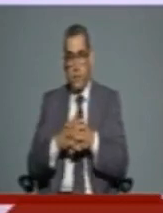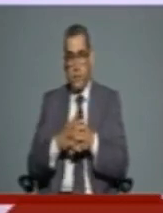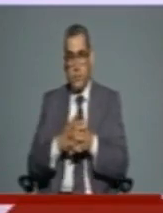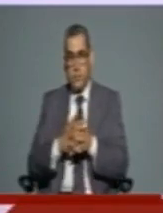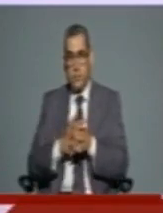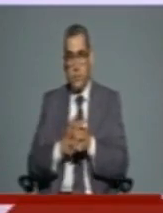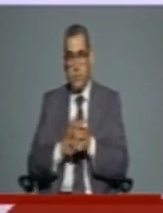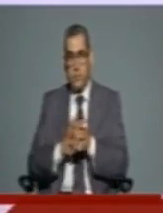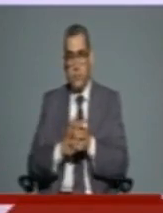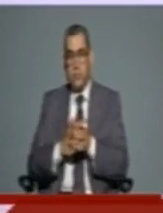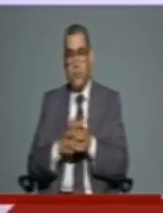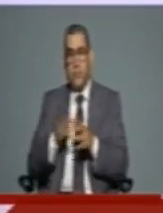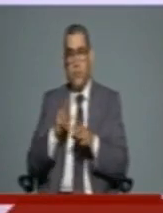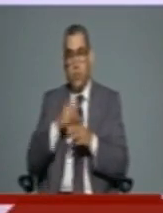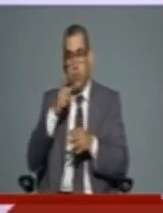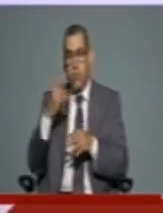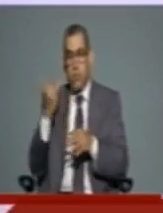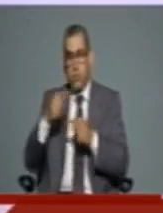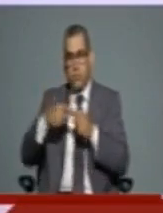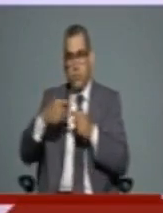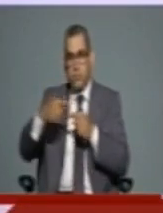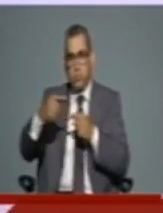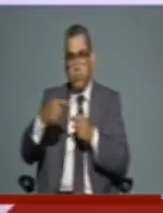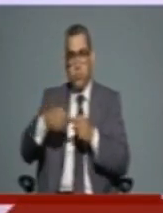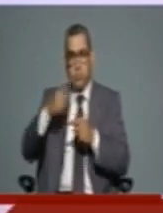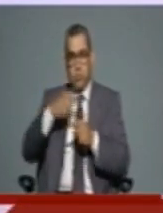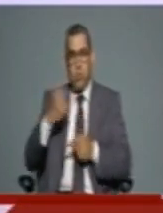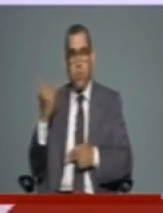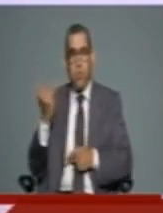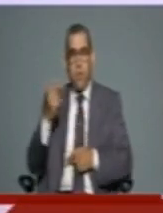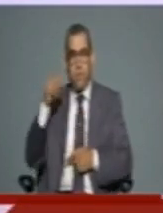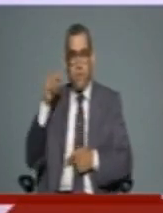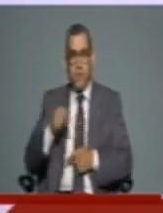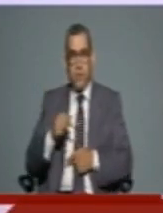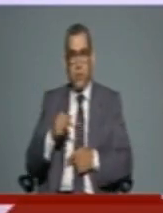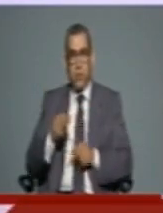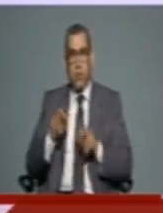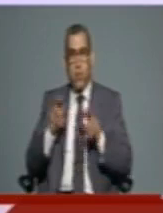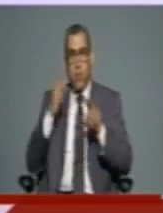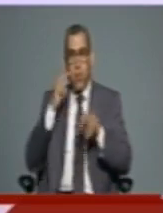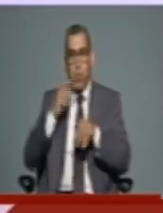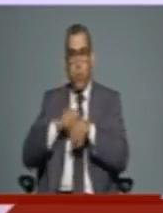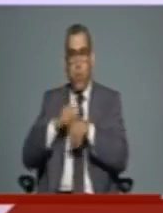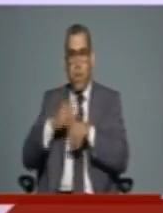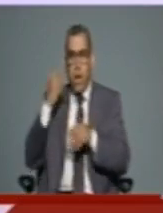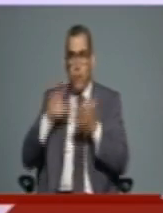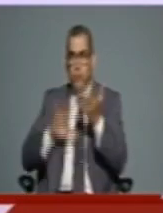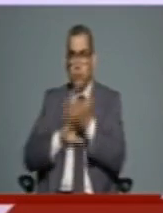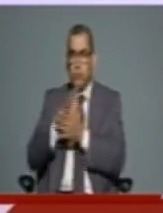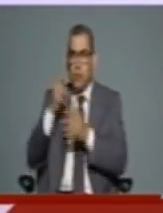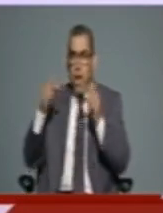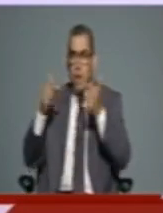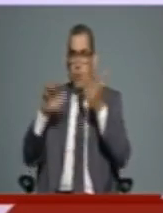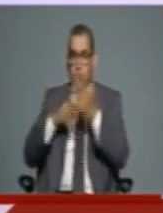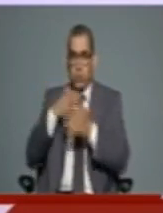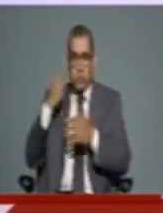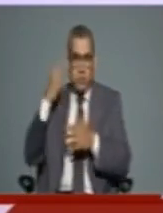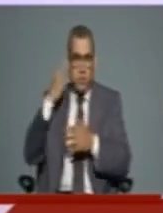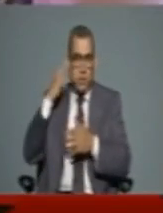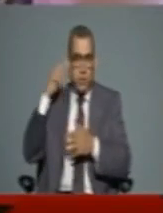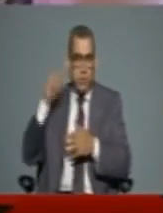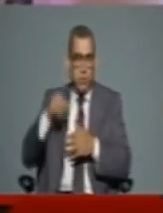وكان لها اثر مهم جدا في وقت الازمات، وكلنا سمعنا عن وقت